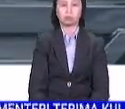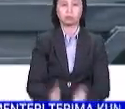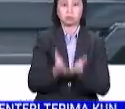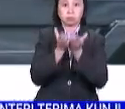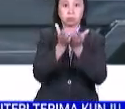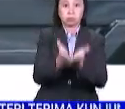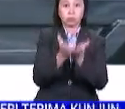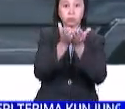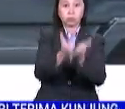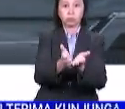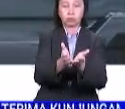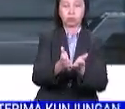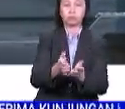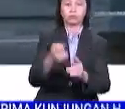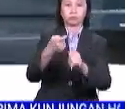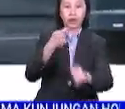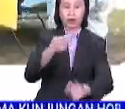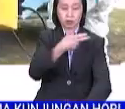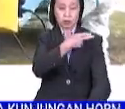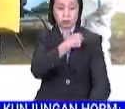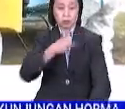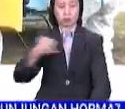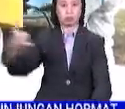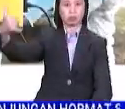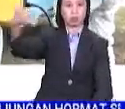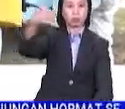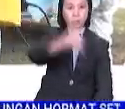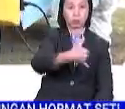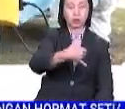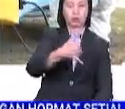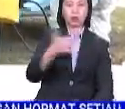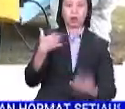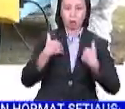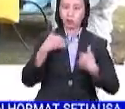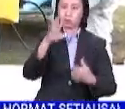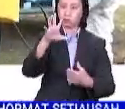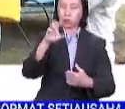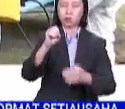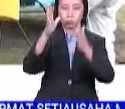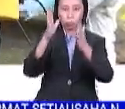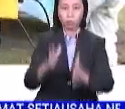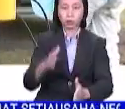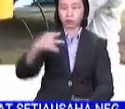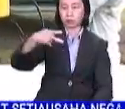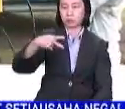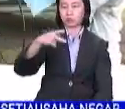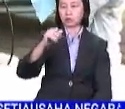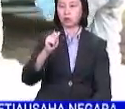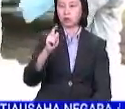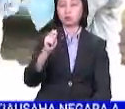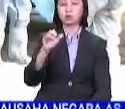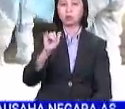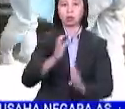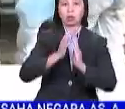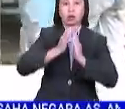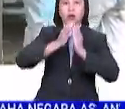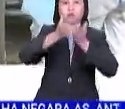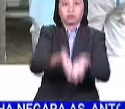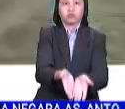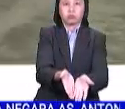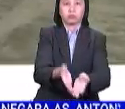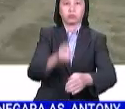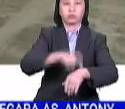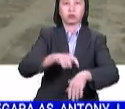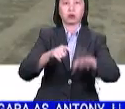Bot yang dalam perjalanan dari Indonesia itu membawa 50 pendatang asing tanpa izin terbalik di Tanjung Balau